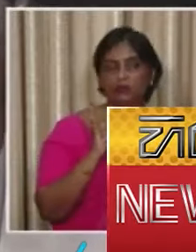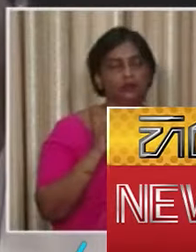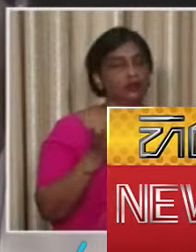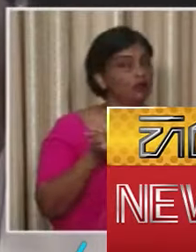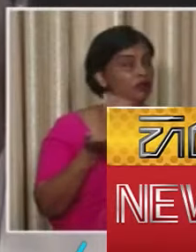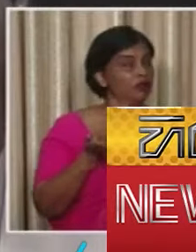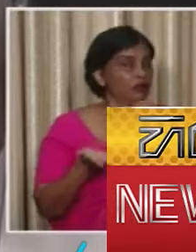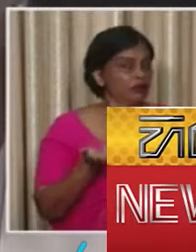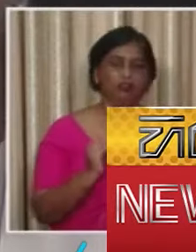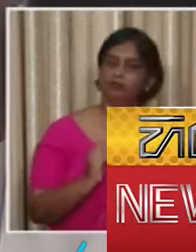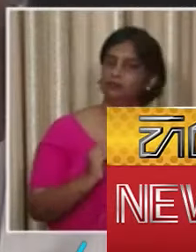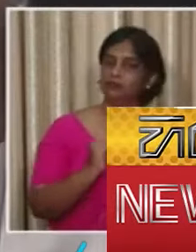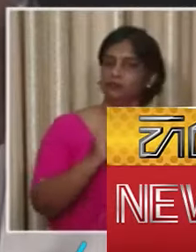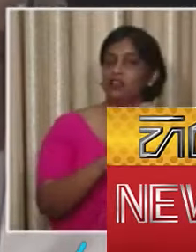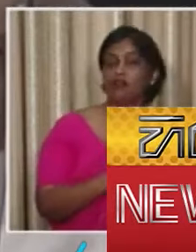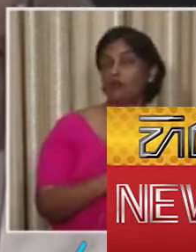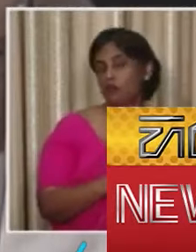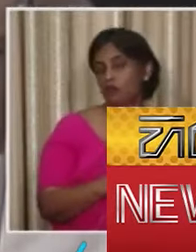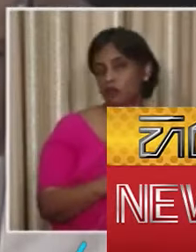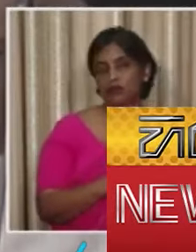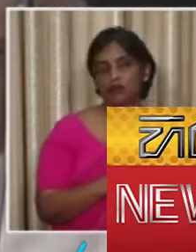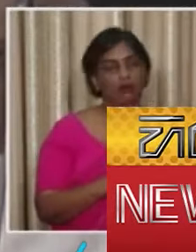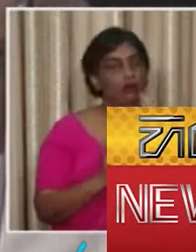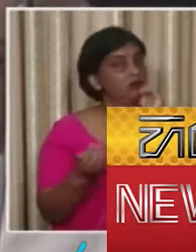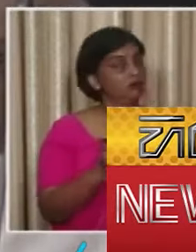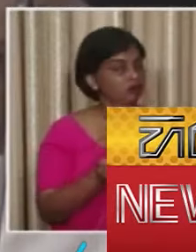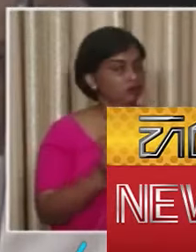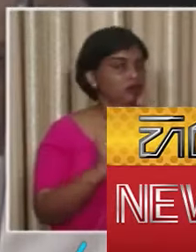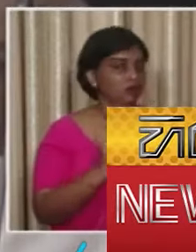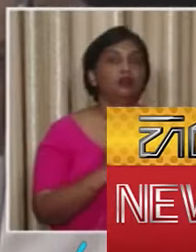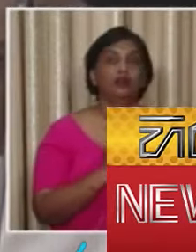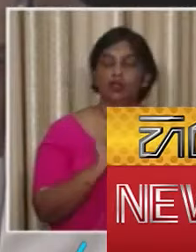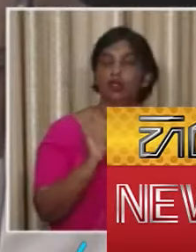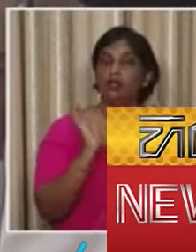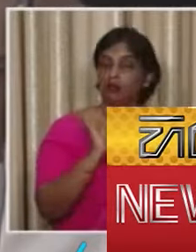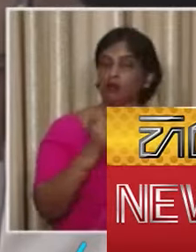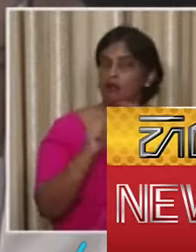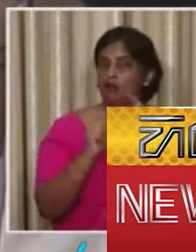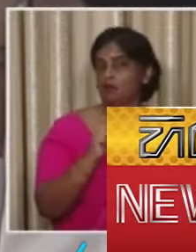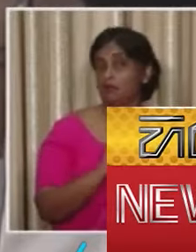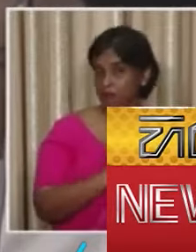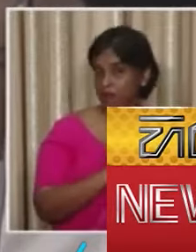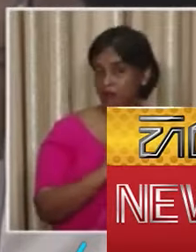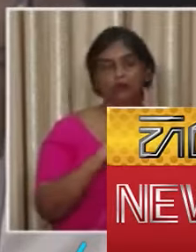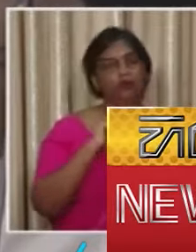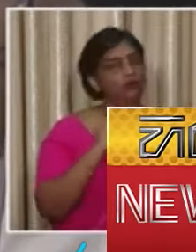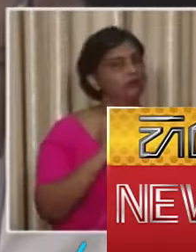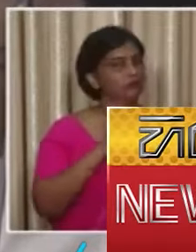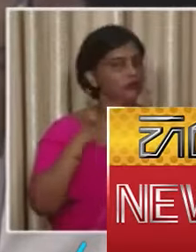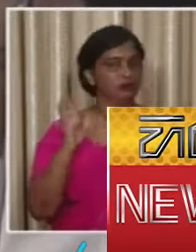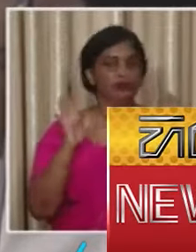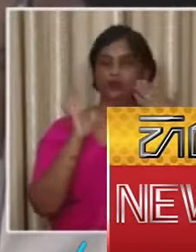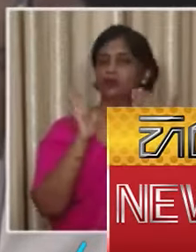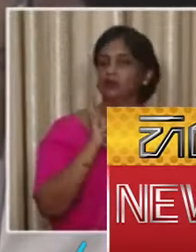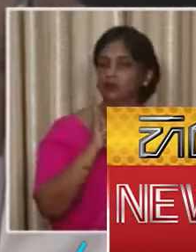සංචිතයේ අලි ගොඩනැගීම, රාජ්‍ය මූල්‍ය ස්වරක්ෂණය නැති කිරීම සහ ණය ආපසු ගෙවීමේ හැකියාව වැඩි කිරීම